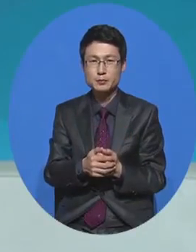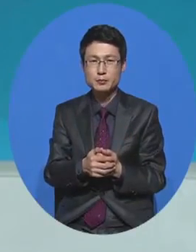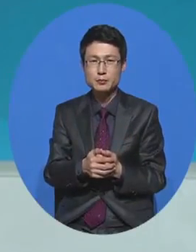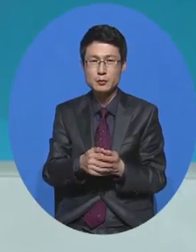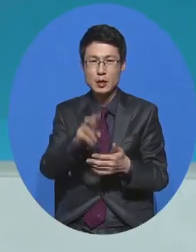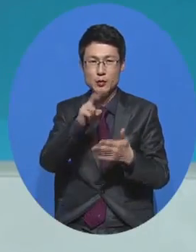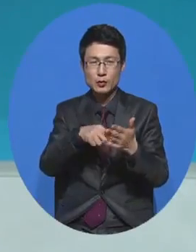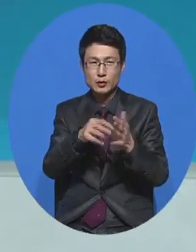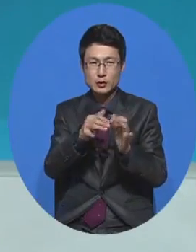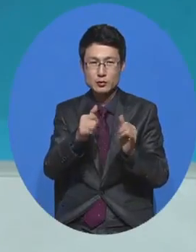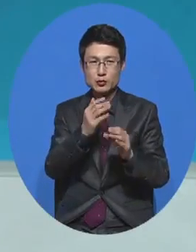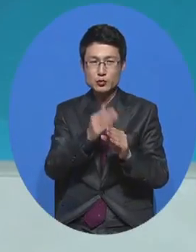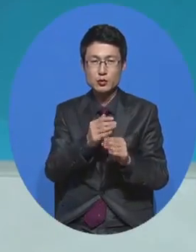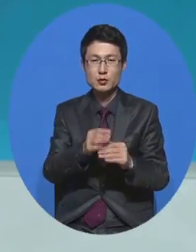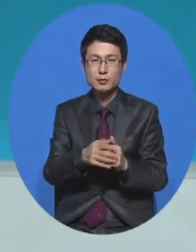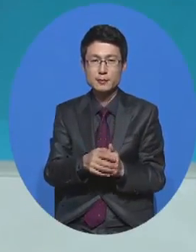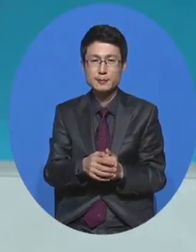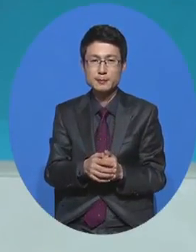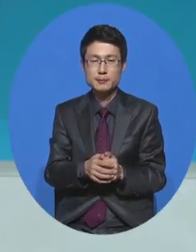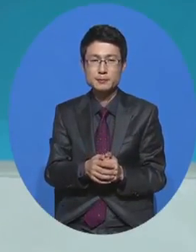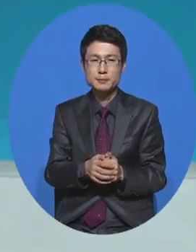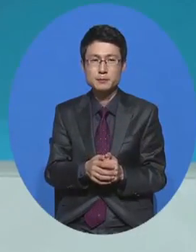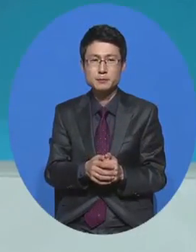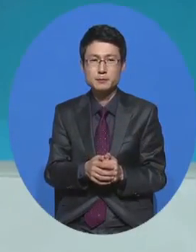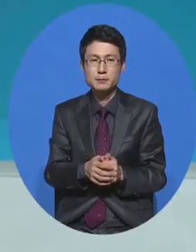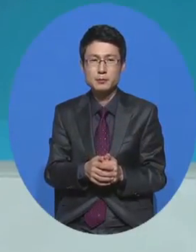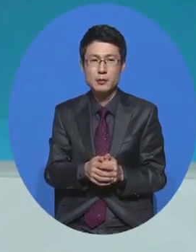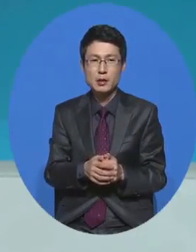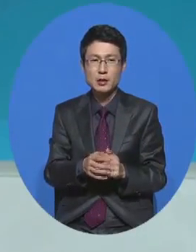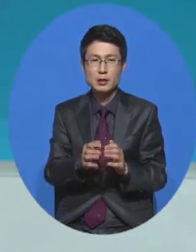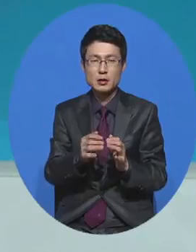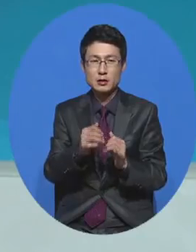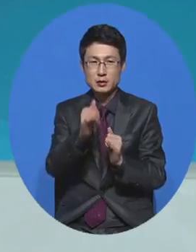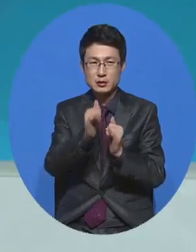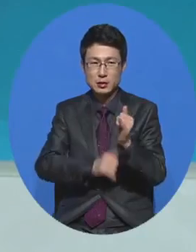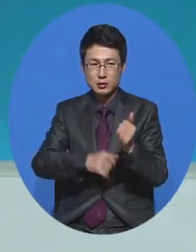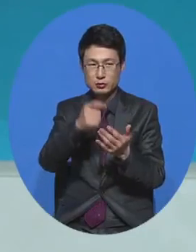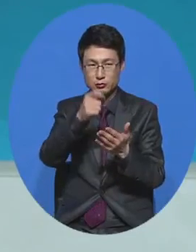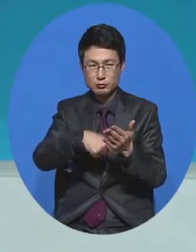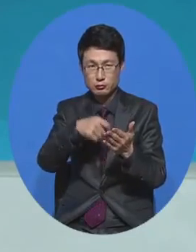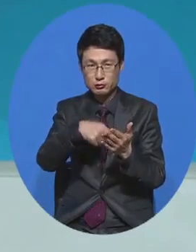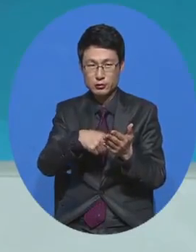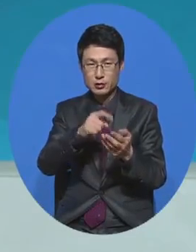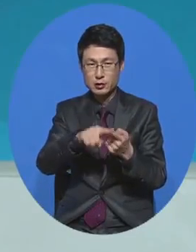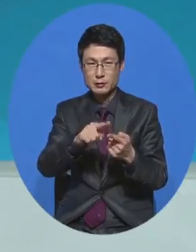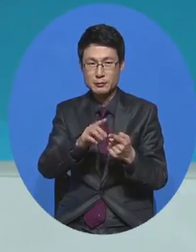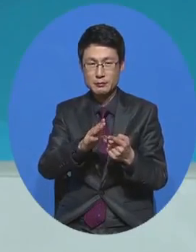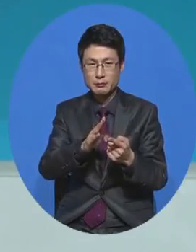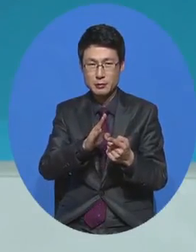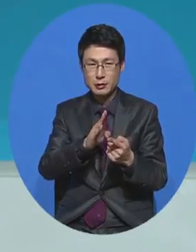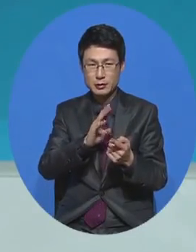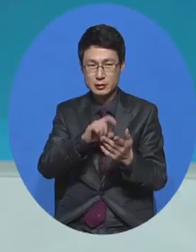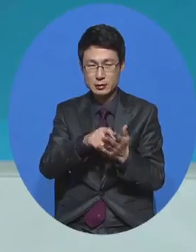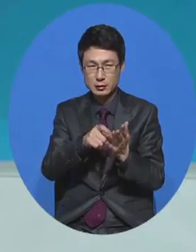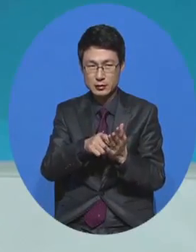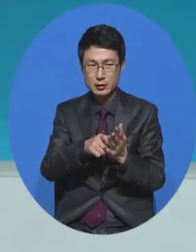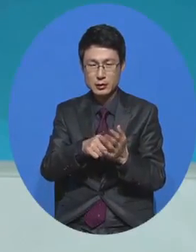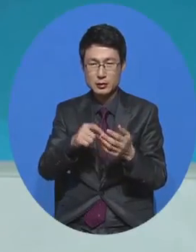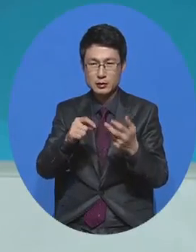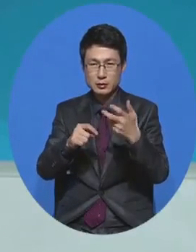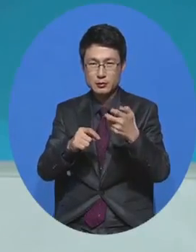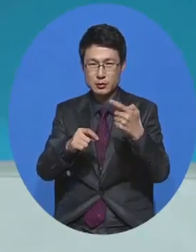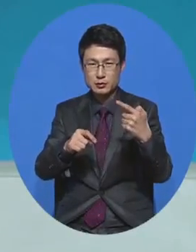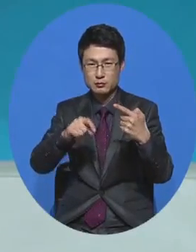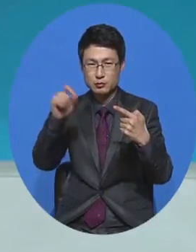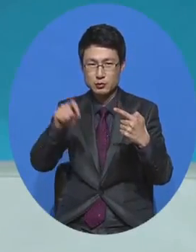뭐 읽어본 사람 중에서 2 그러면은 역사 3 술 내용이 착지할 하냐 라고 물어보니까 71 풀어